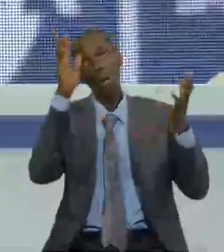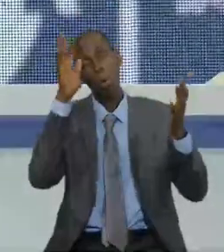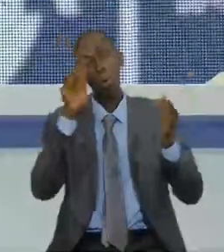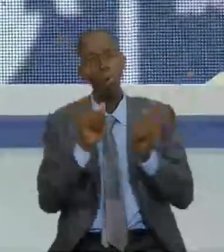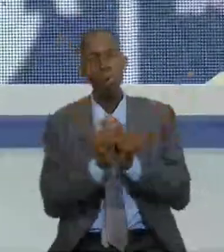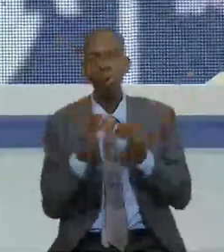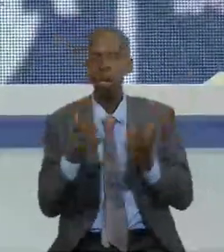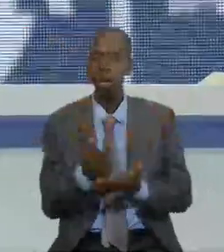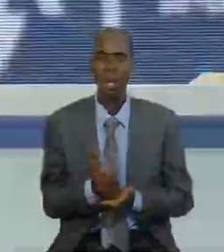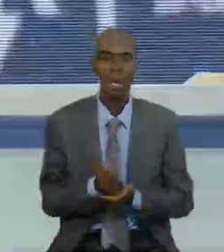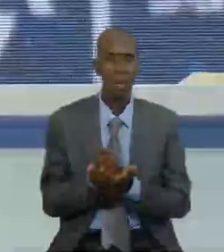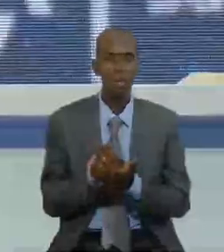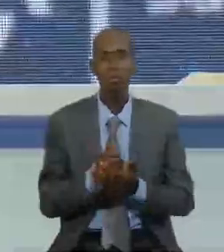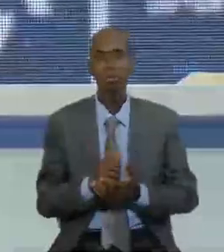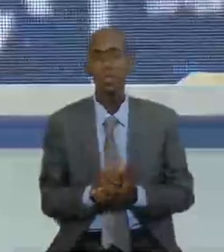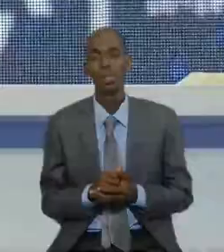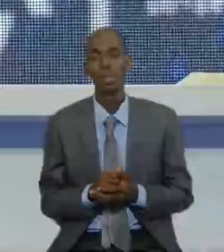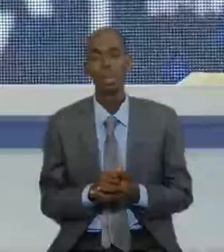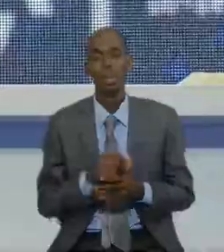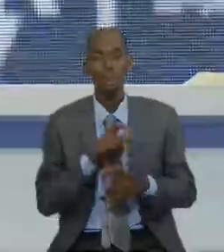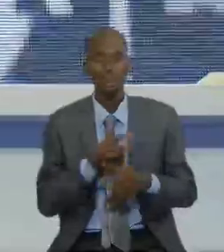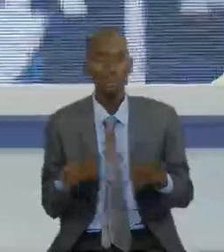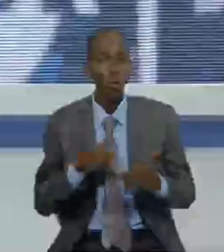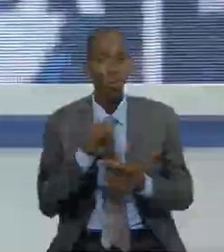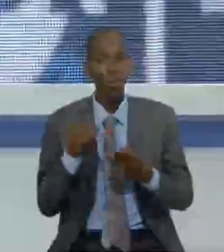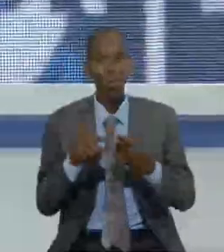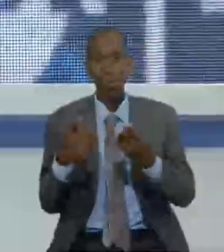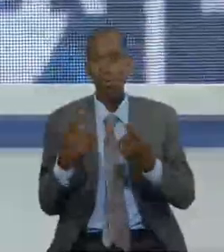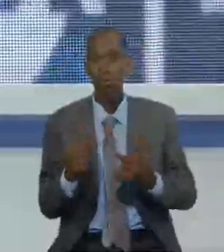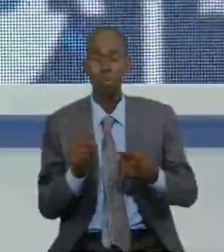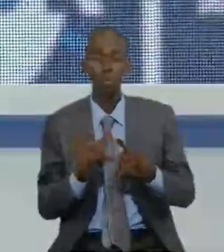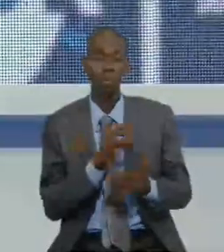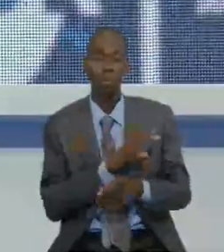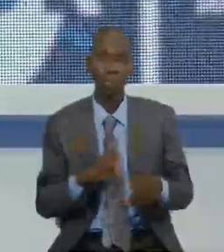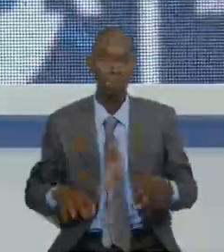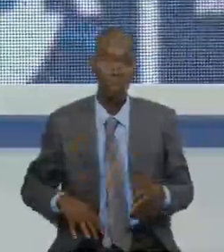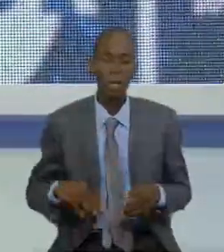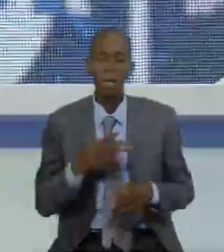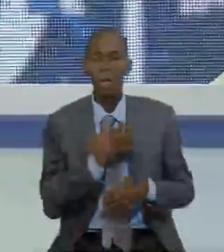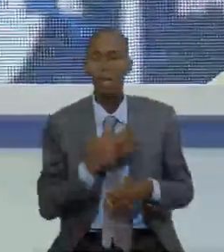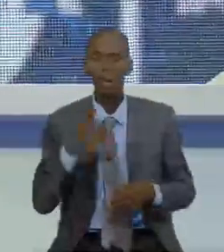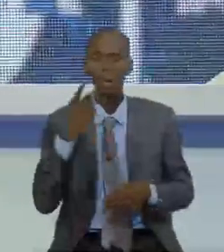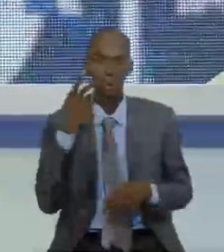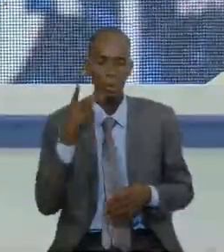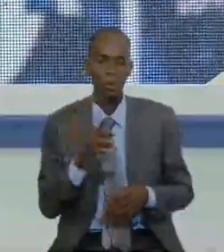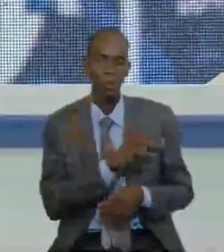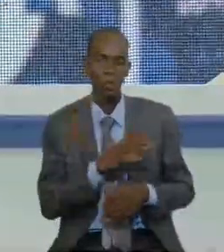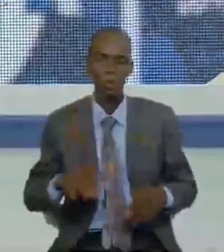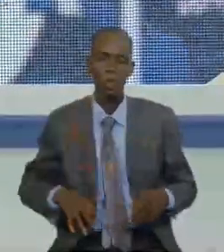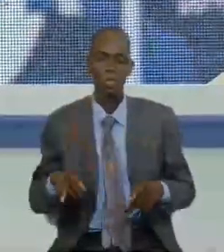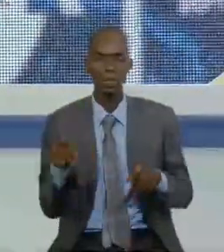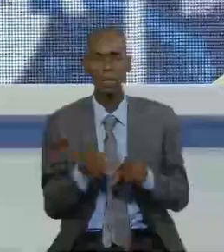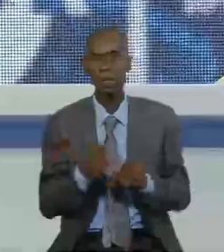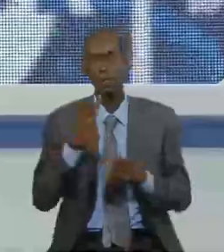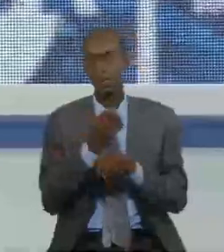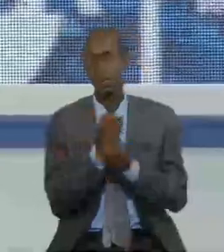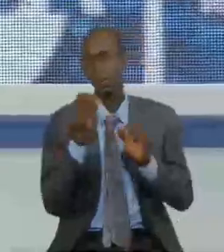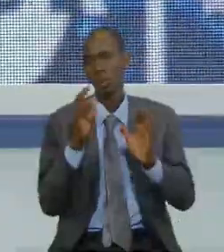et sans secours mais c'est lorsque tu viens à Christ et tu reçois Christ comme ton